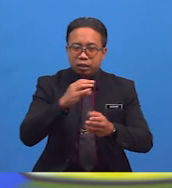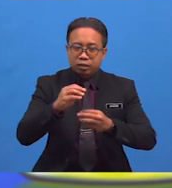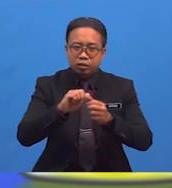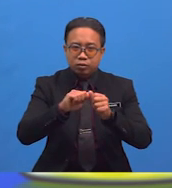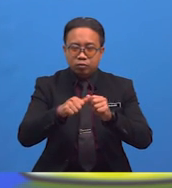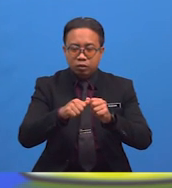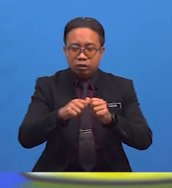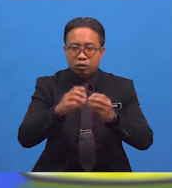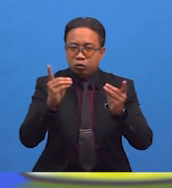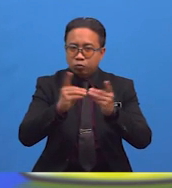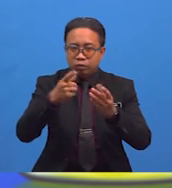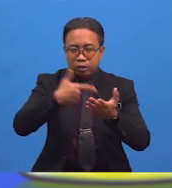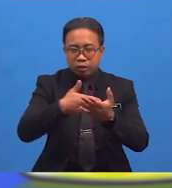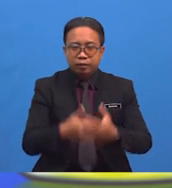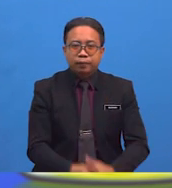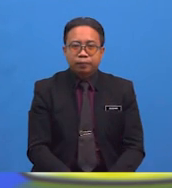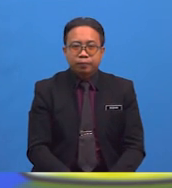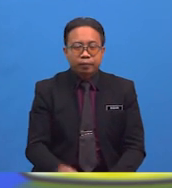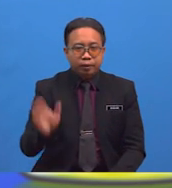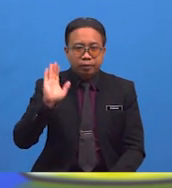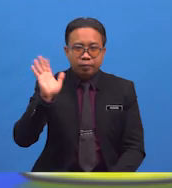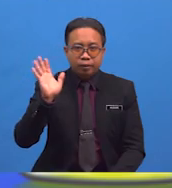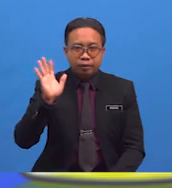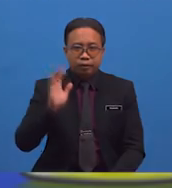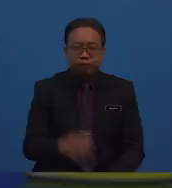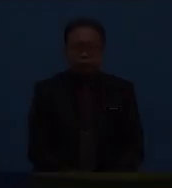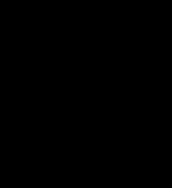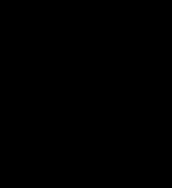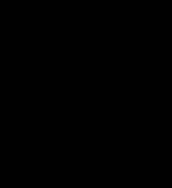dan semoga kita berjumpa lagi. Bye!